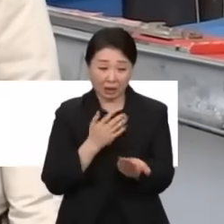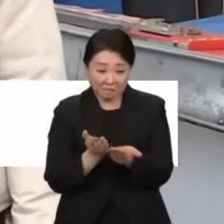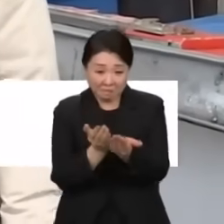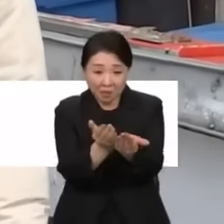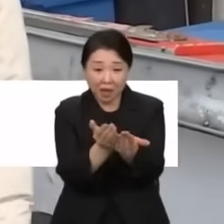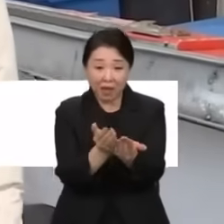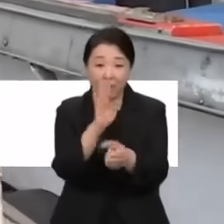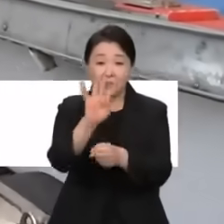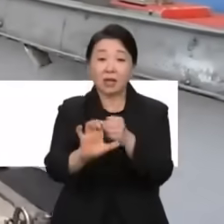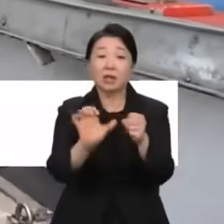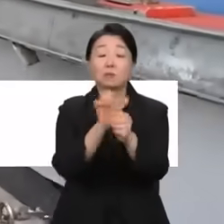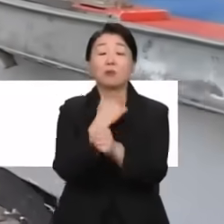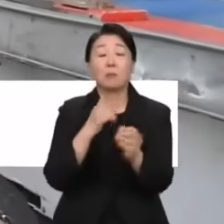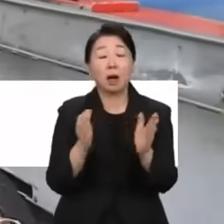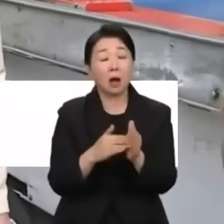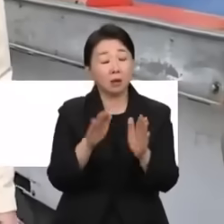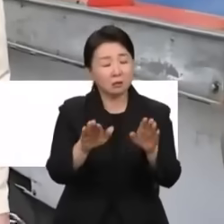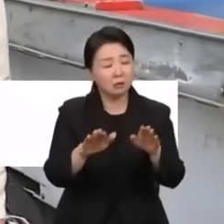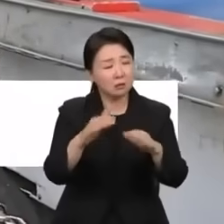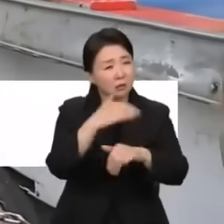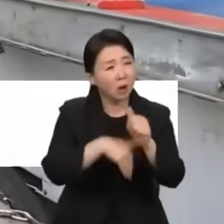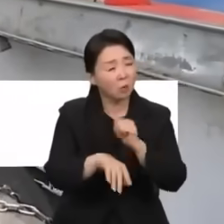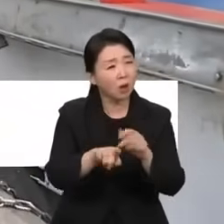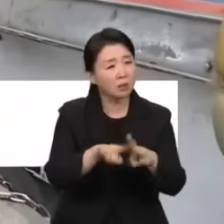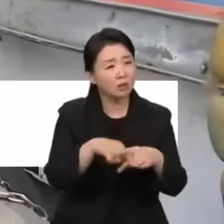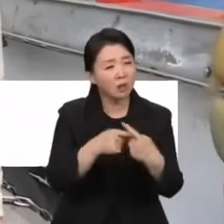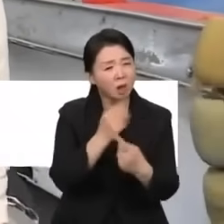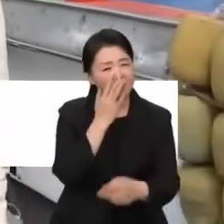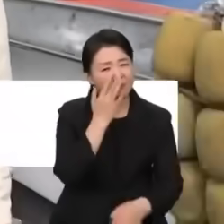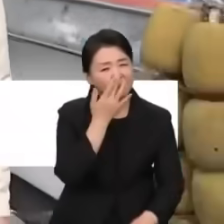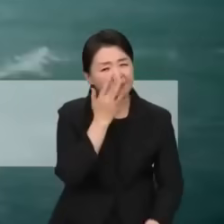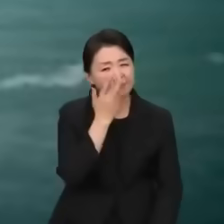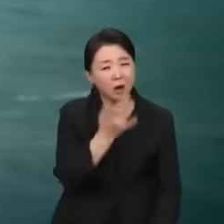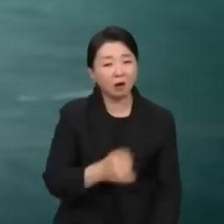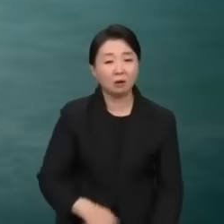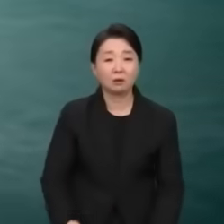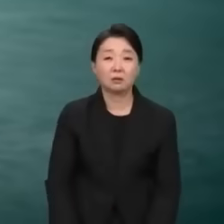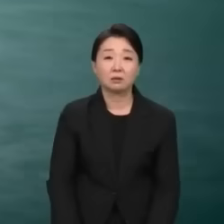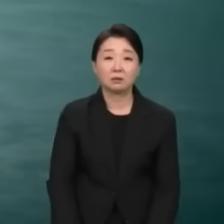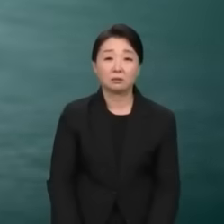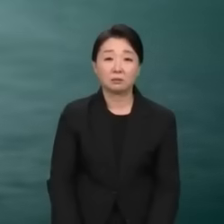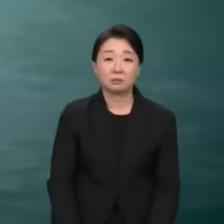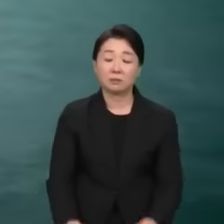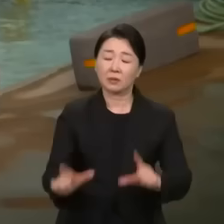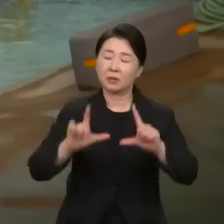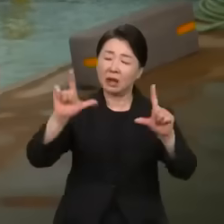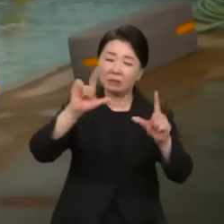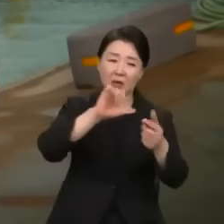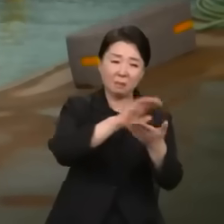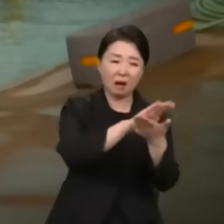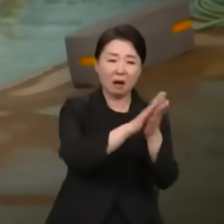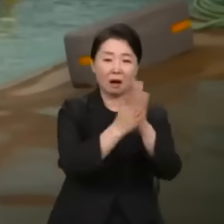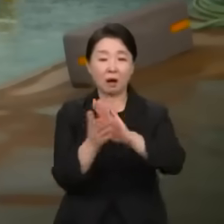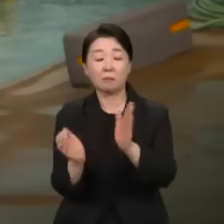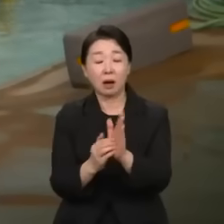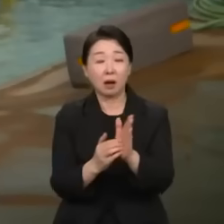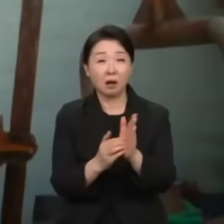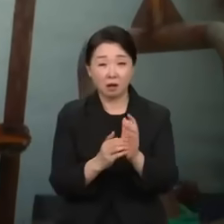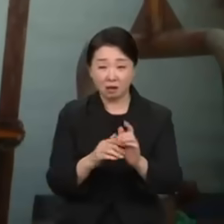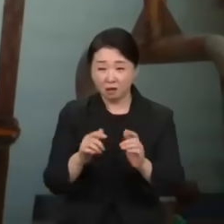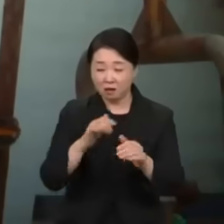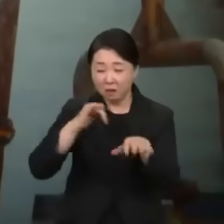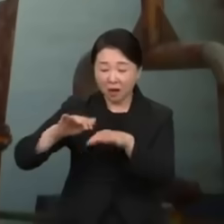해도 이거는 이해할 수 없는 그런 현실이거든요. 기후변화로 바다 환경이 변하면서 돌풍이